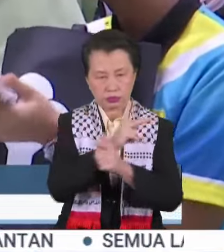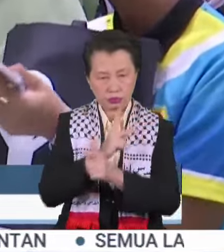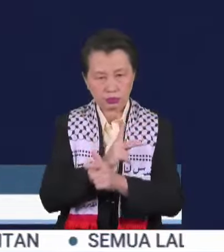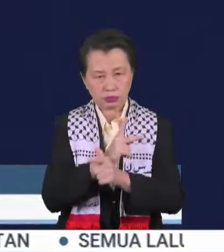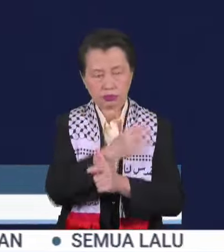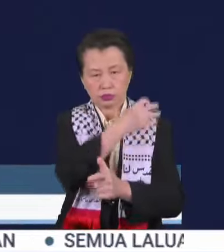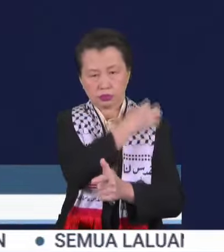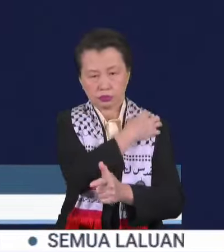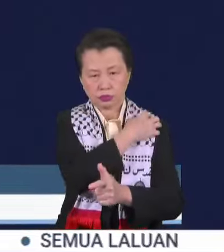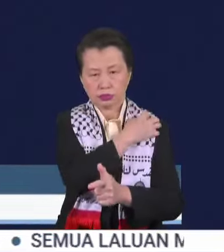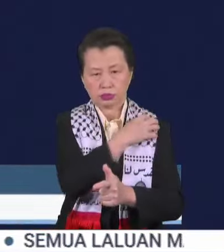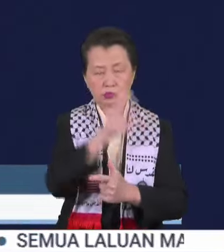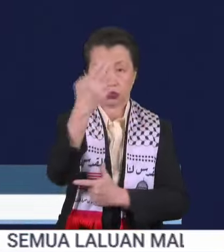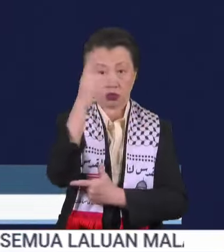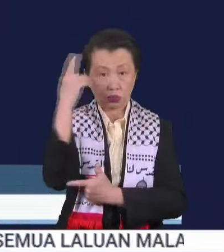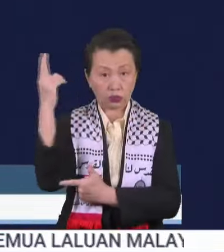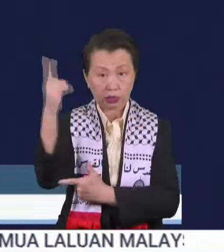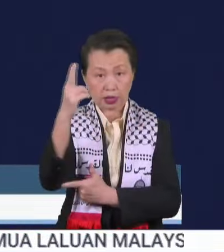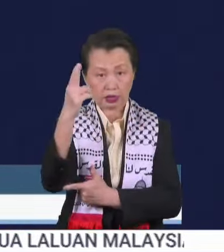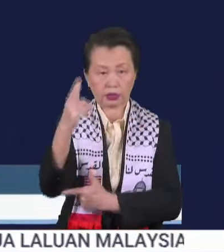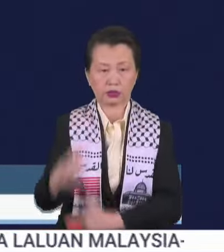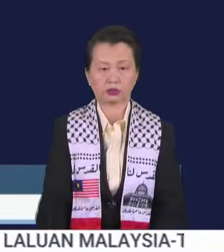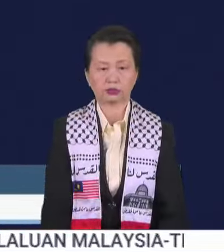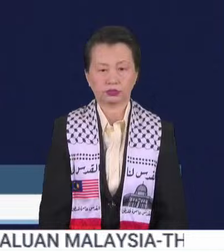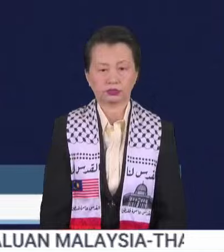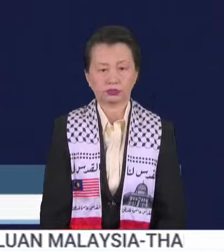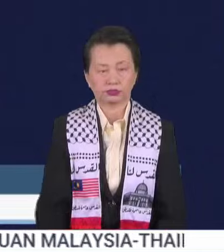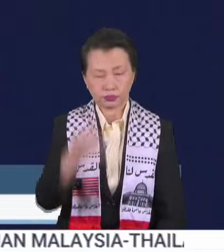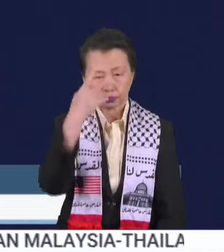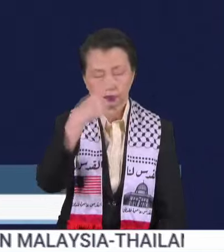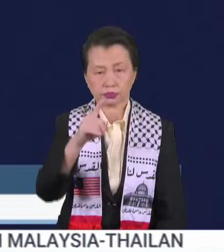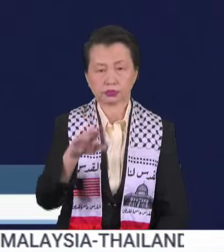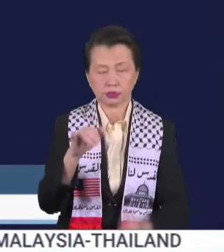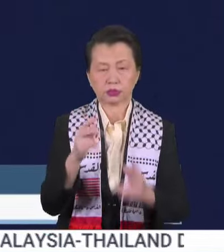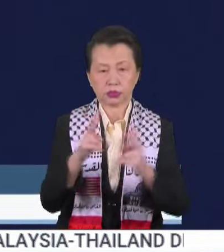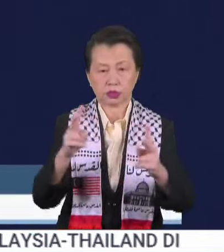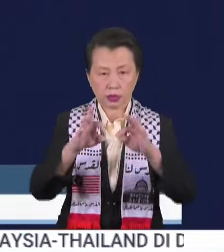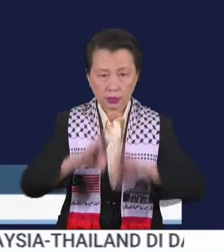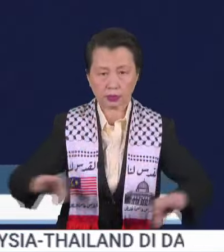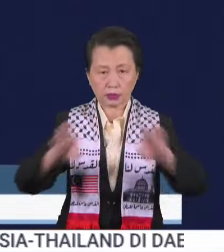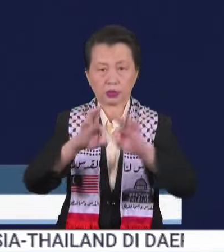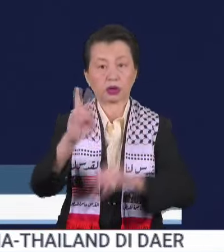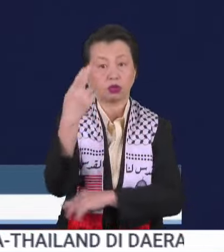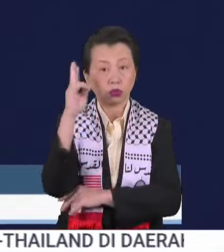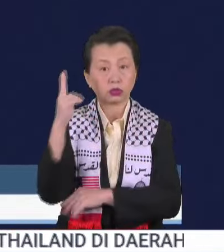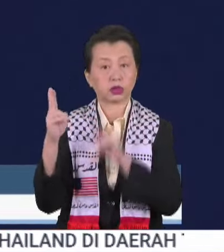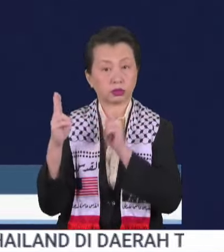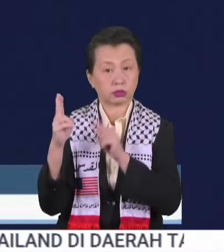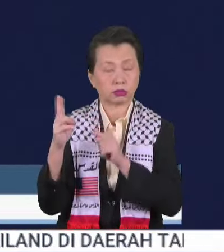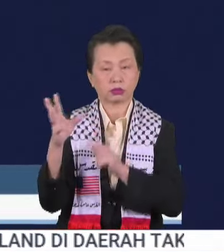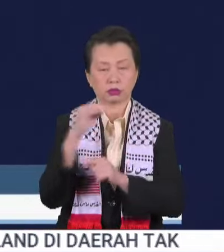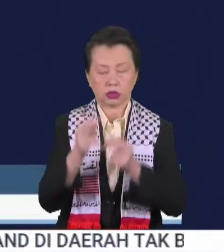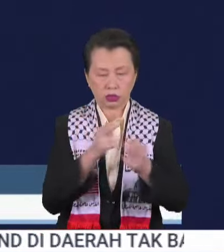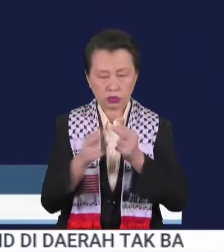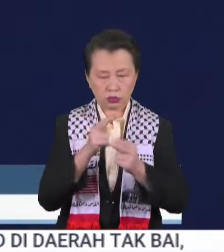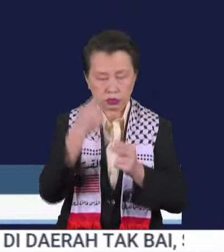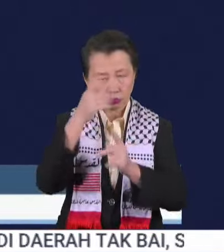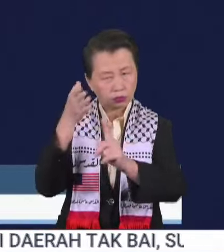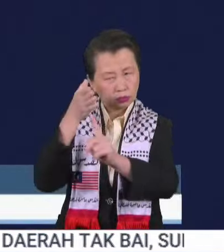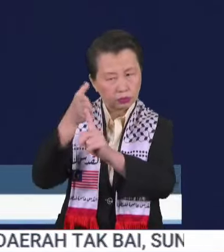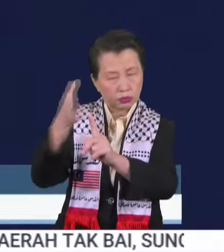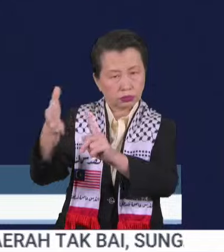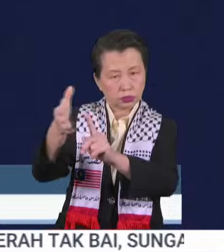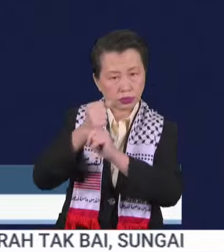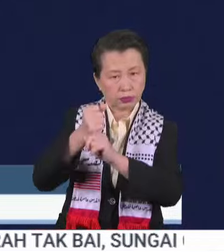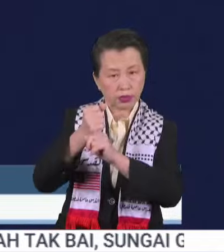hutan. Pendidikan dan kesedaran juga merupakan aspek yang sangat penting dalam usaha mencapai